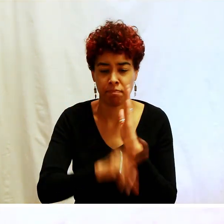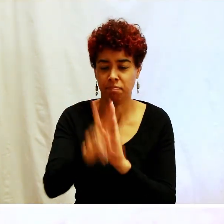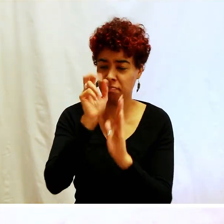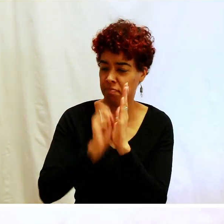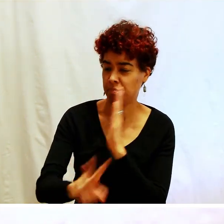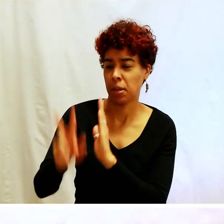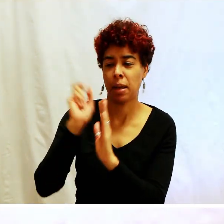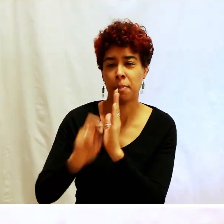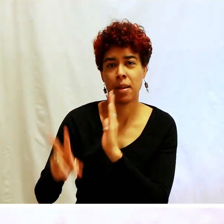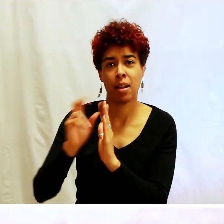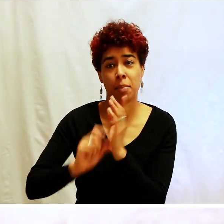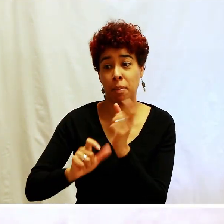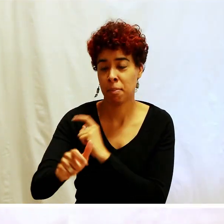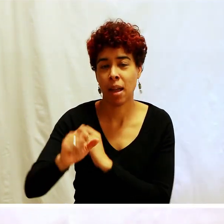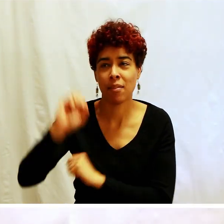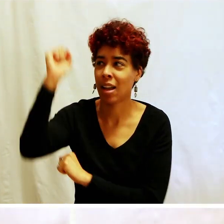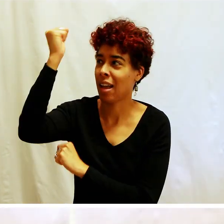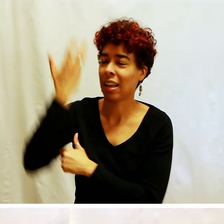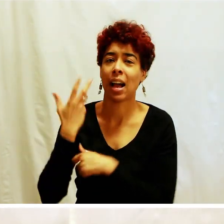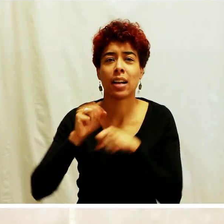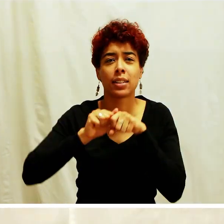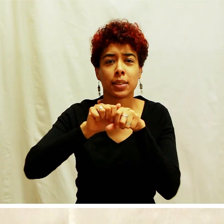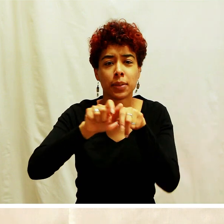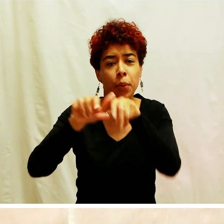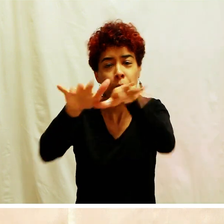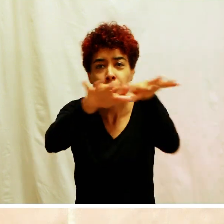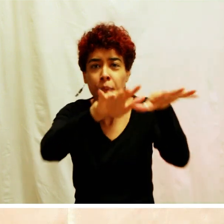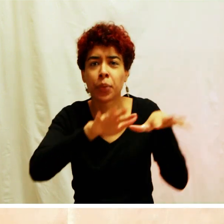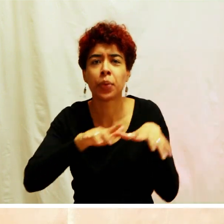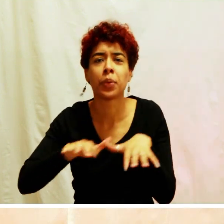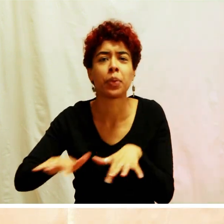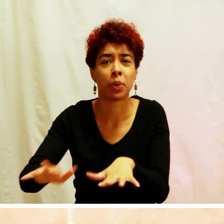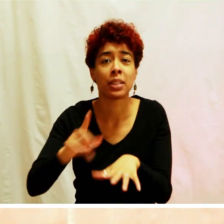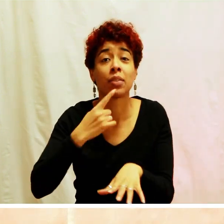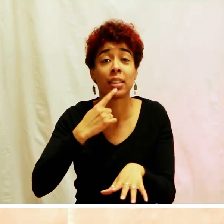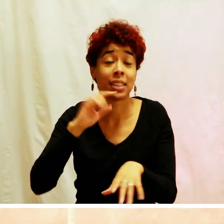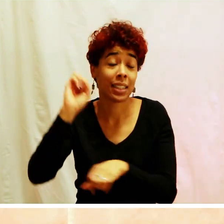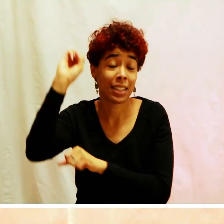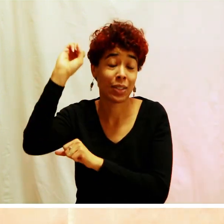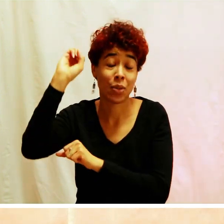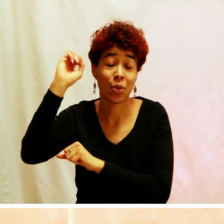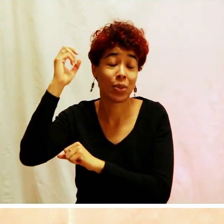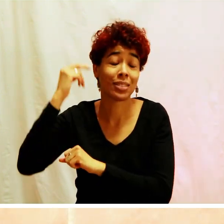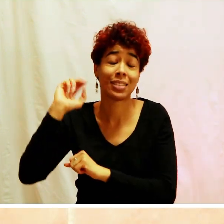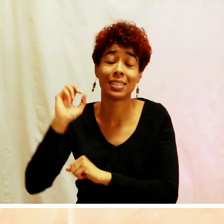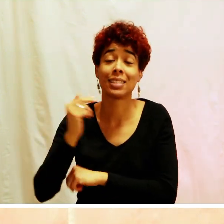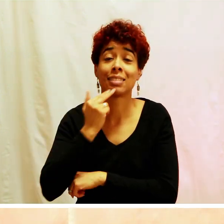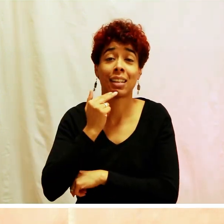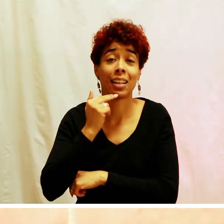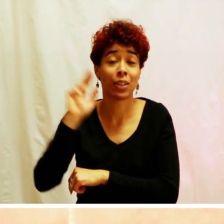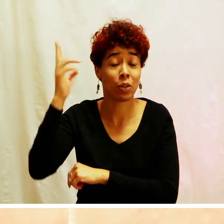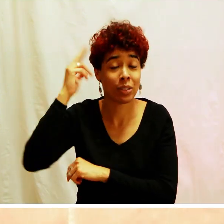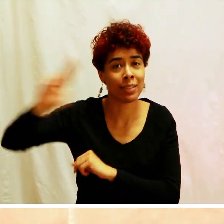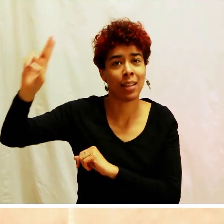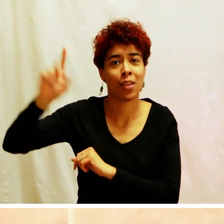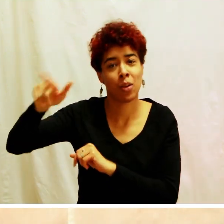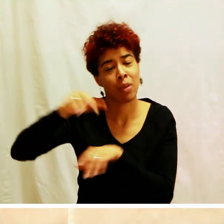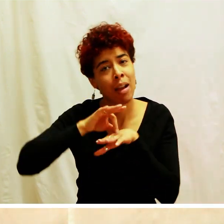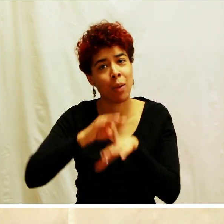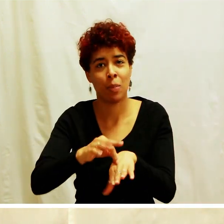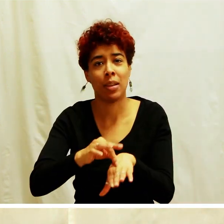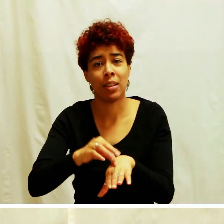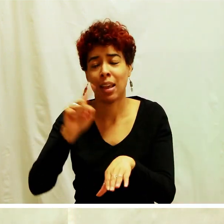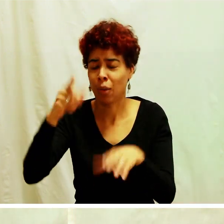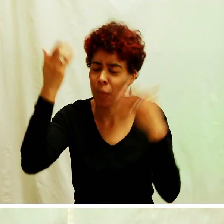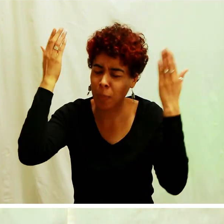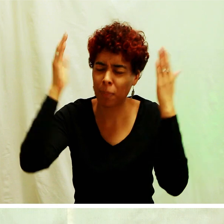Bible nous dit qu'une grande grâce reposait sur eux tous. C'est-à-dire qu'ils étaient accompagnés par le Seigneur et ils bénissaient leur œuvre. Et j'aimerais